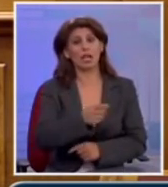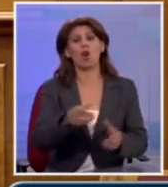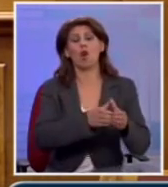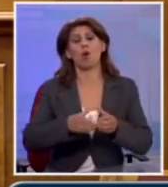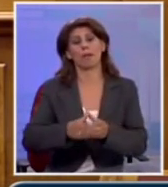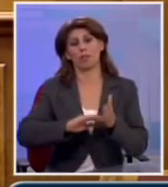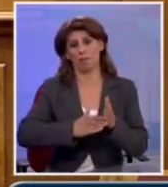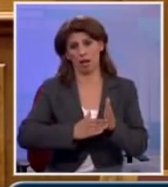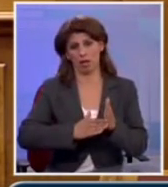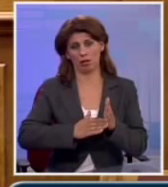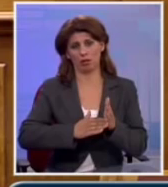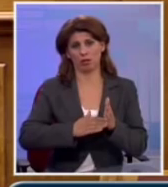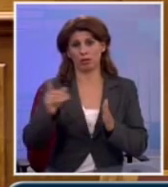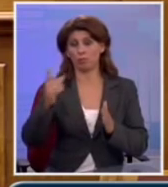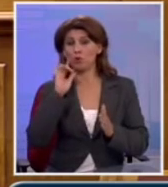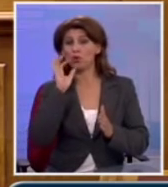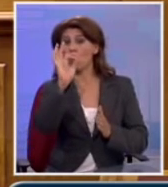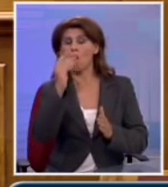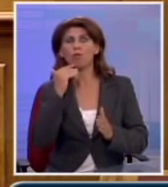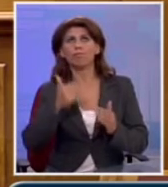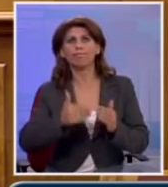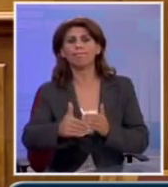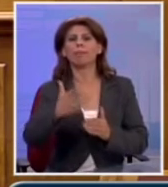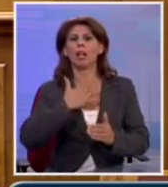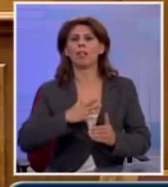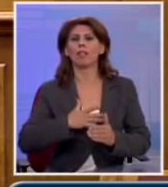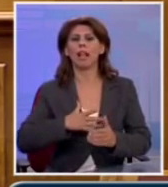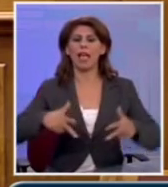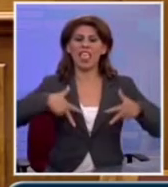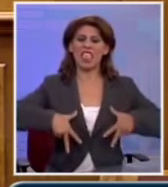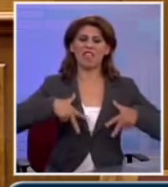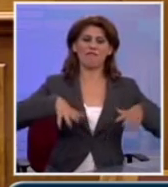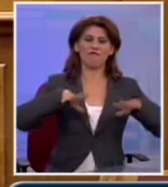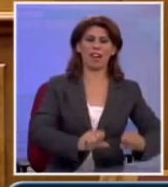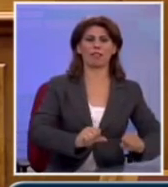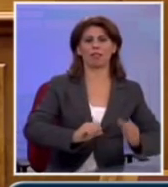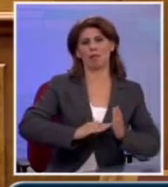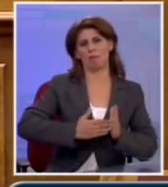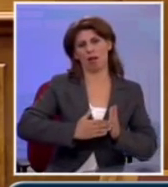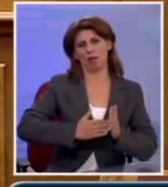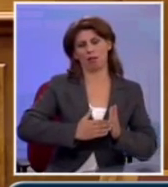κομματικοί υπάλληλοι που φιλοδοξούσατε να γίνετε κυβερνητικοί υπάλληλοι.